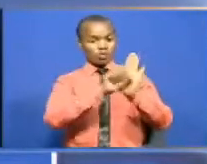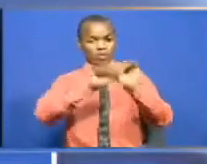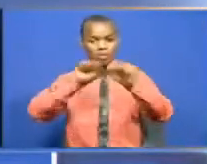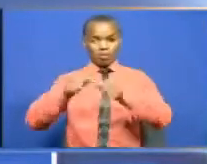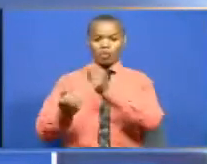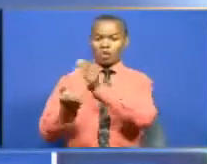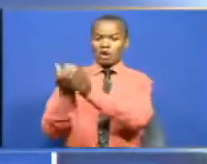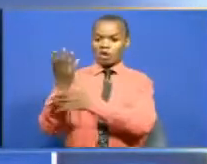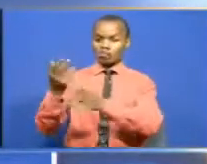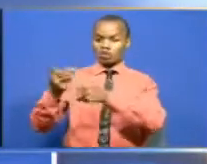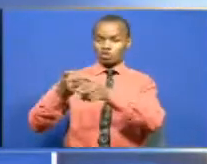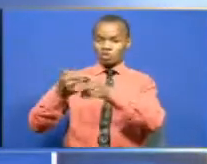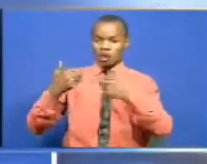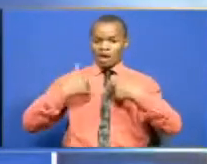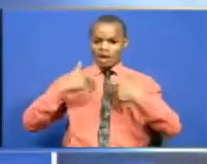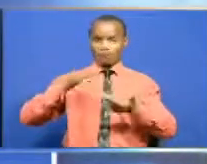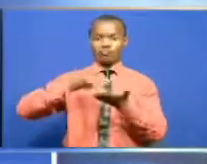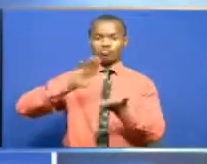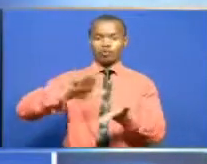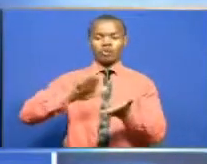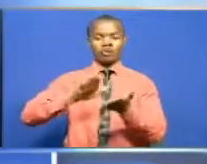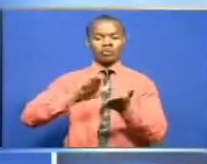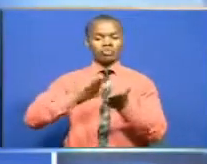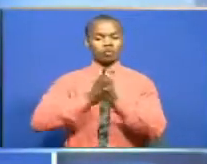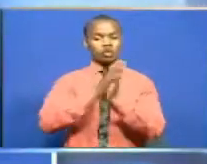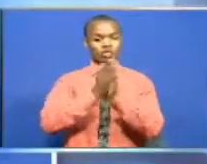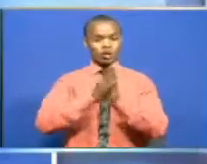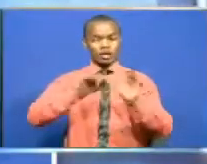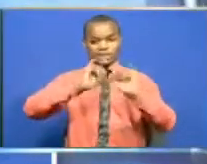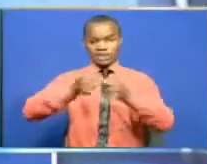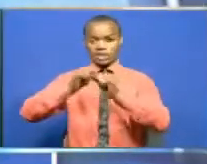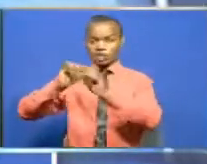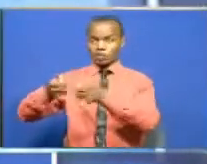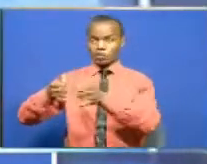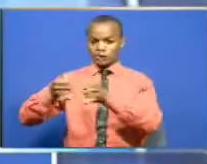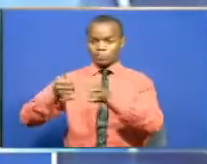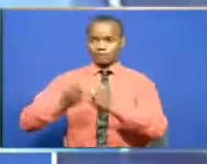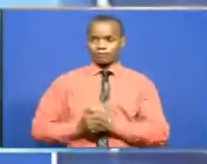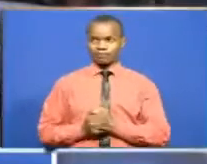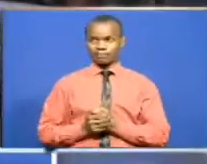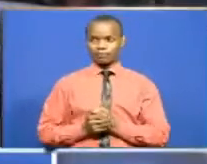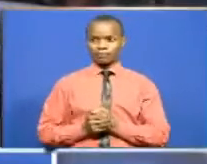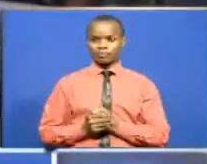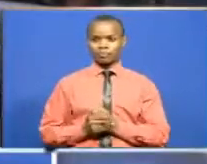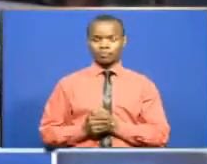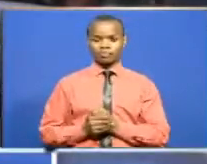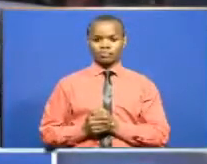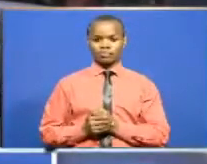karibuni. Kwa hizi na habari nyingine, fuatilia mkusanyiko wetu wa taarifa za biashara.